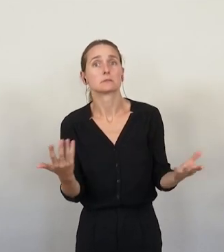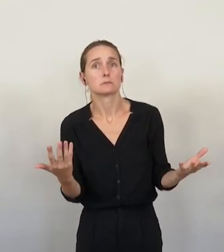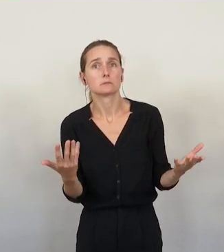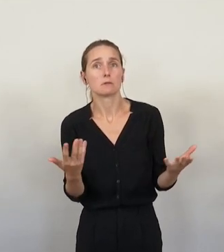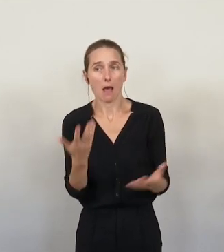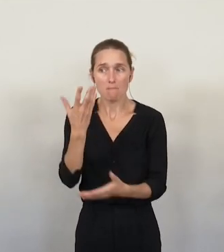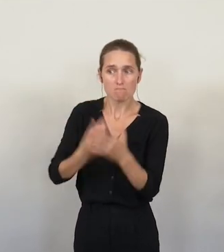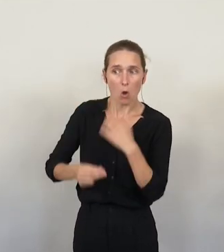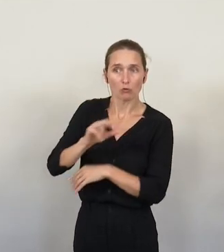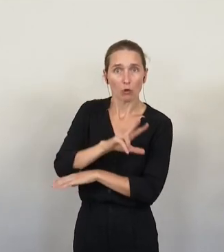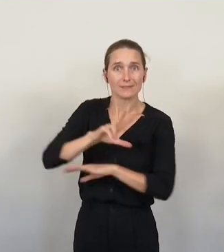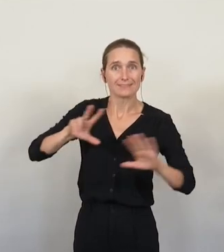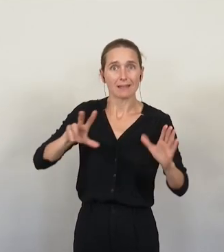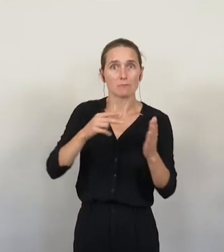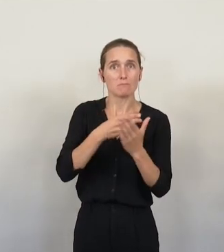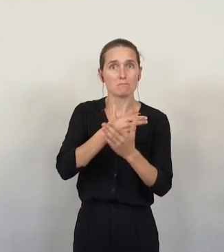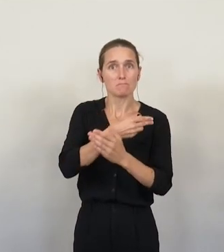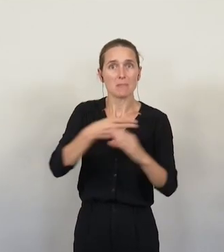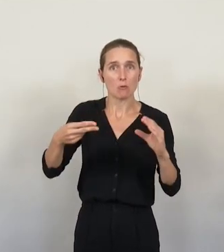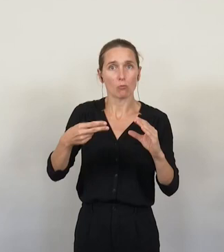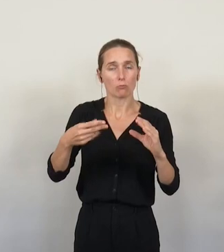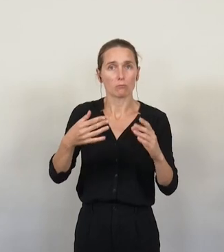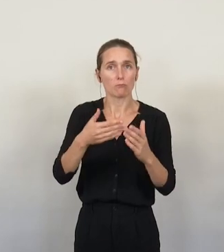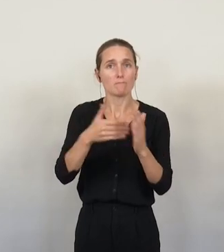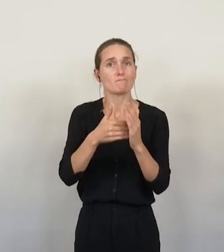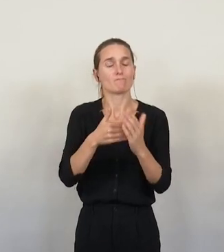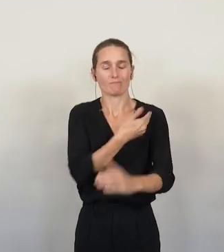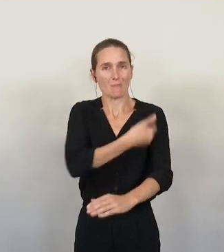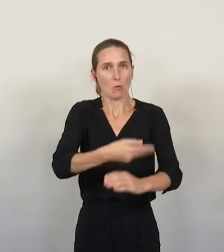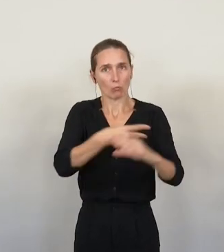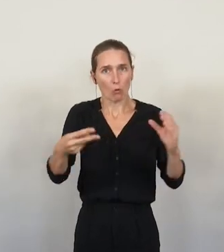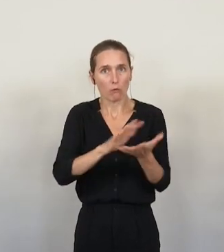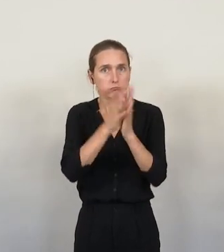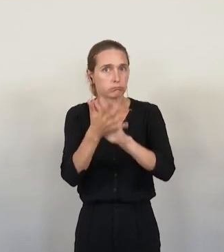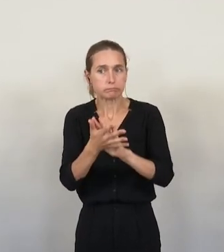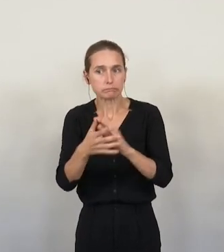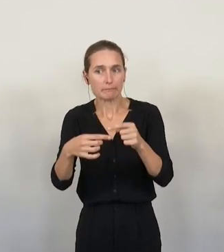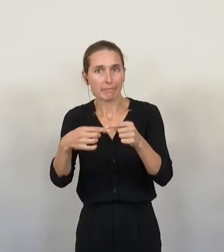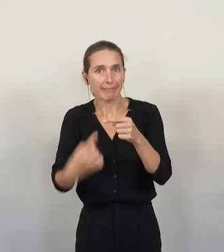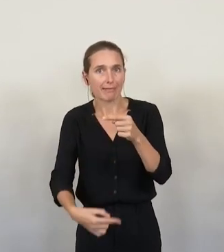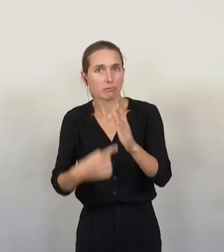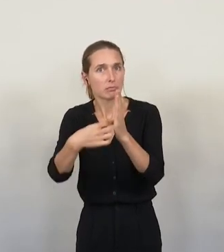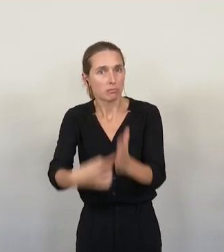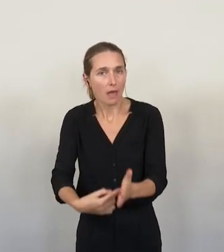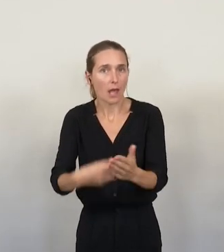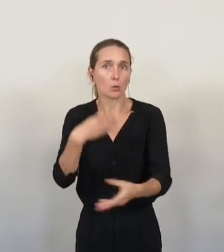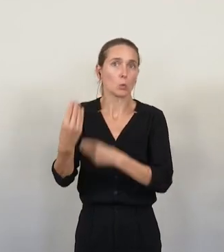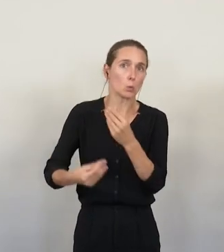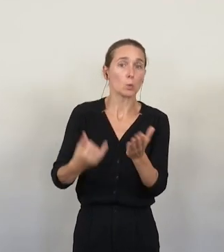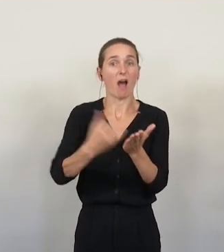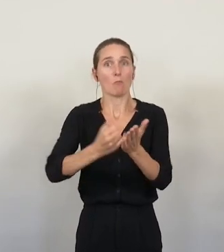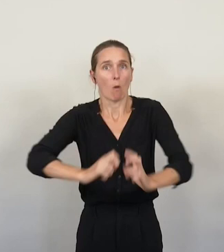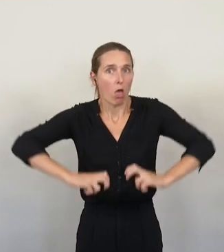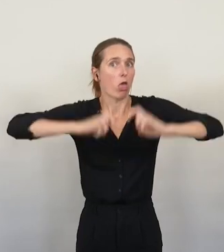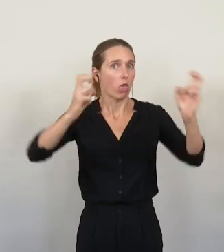manquants deviendront une dette supplémentaire des impôts supplémentaires ou des économies que vous réaliserez je pense